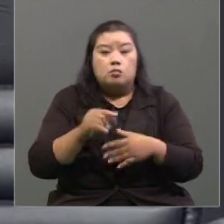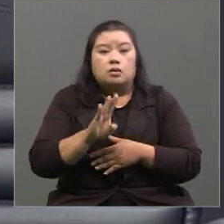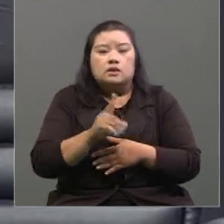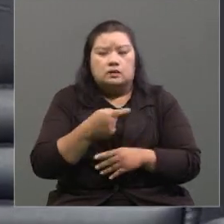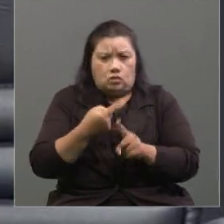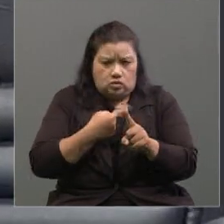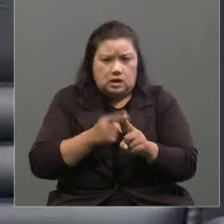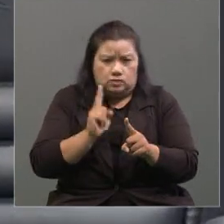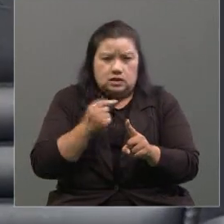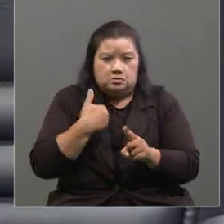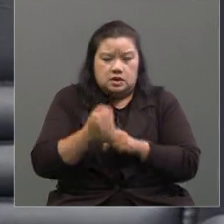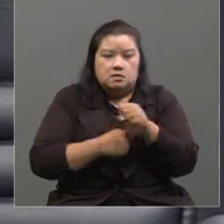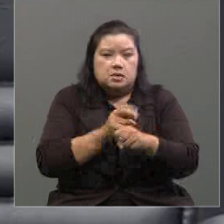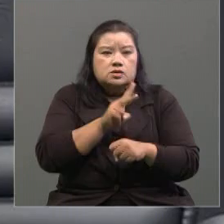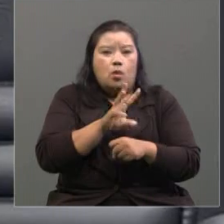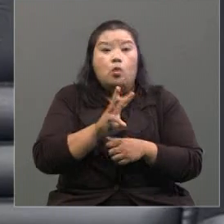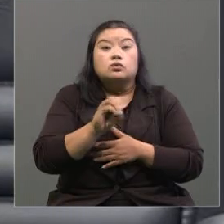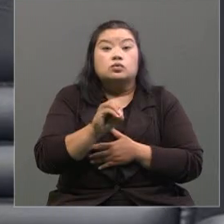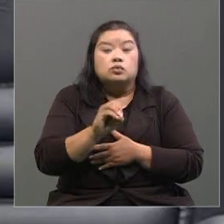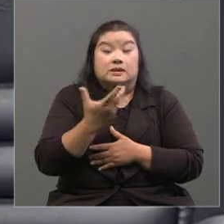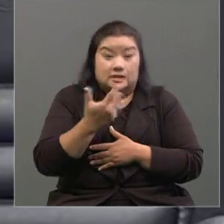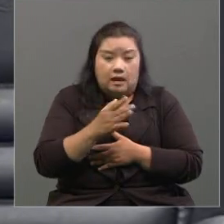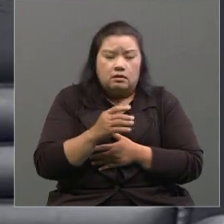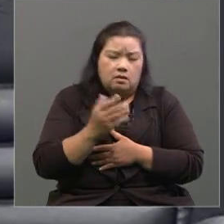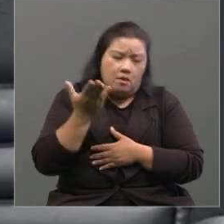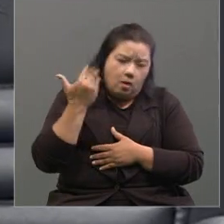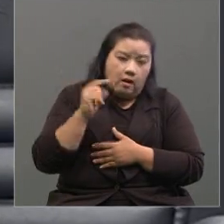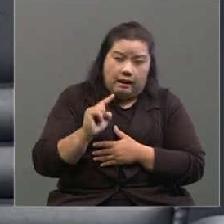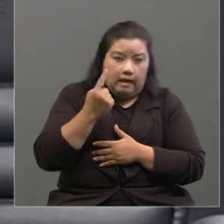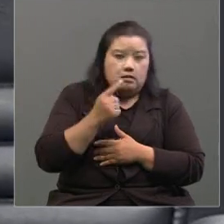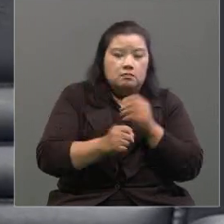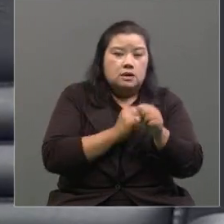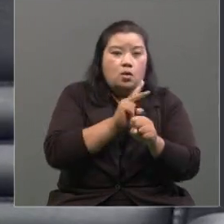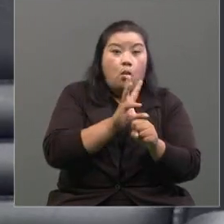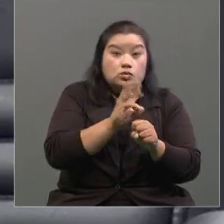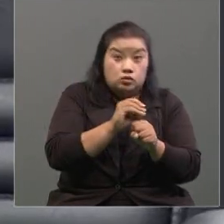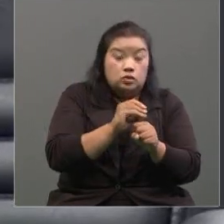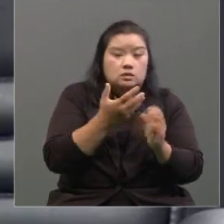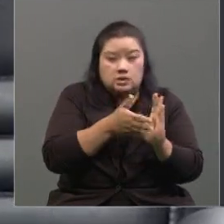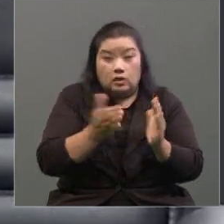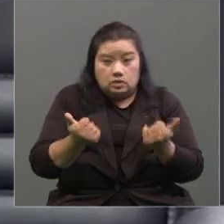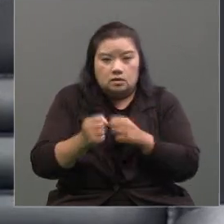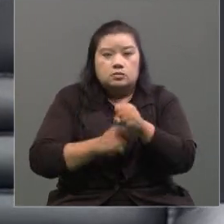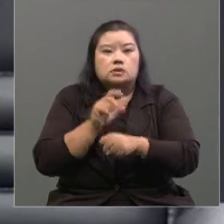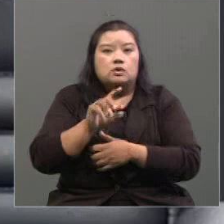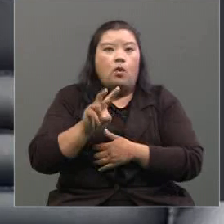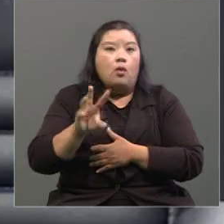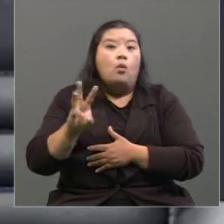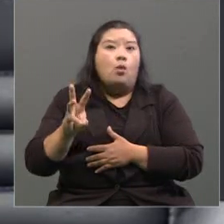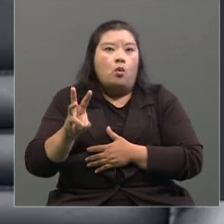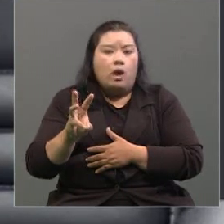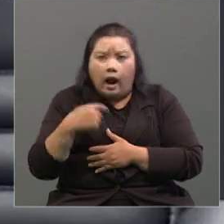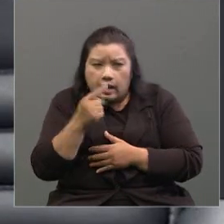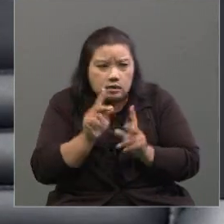60เขาบอกวาตลอดระยะเวลาตั้งแต่ 60 จึปัจุบันไม่เคยพบกรมการบิษัทเลยอีกทั้งยงพบว่า